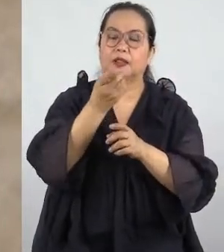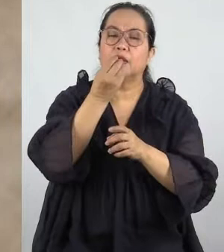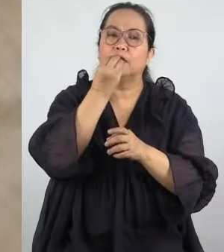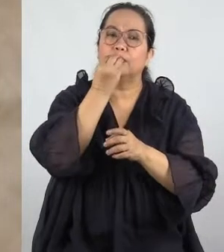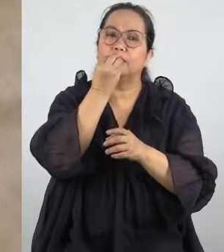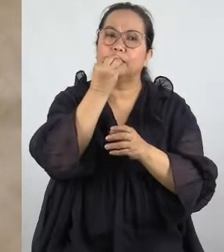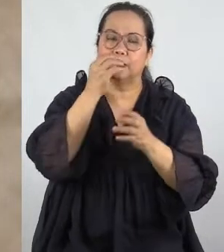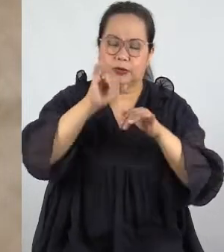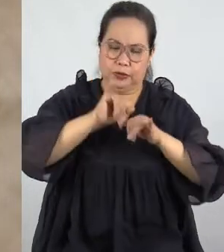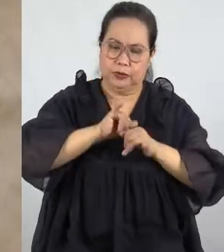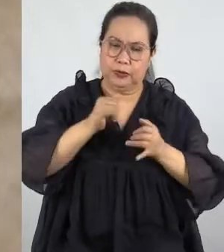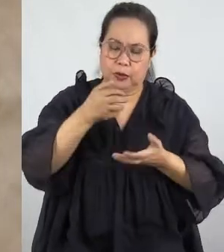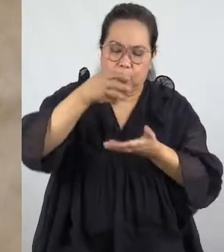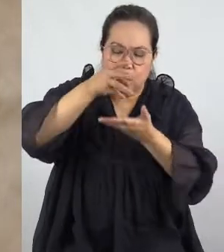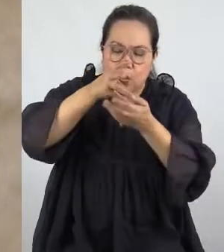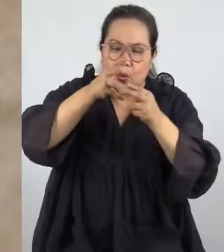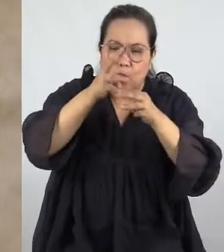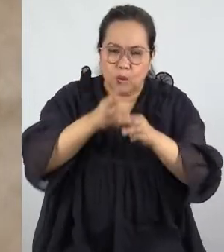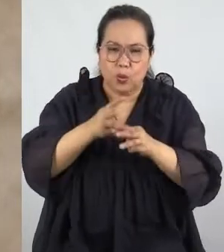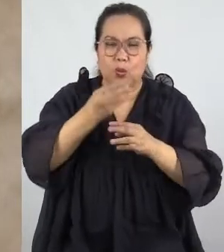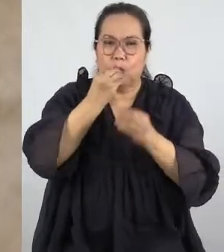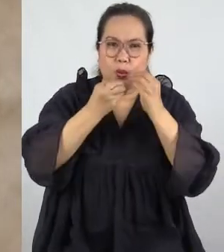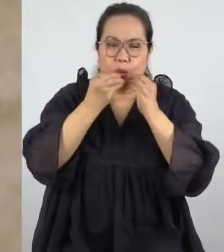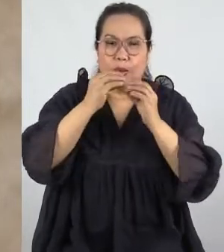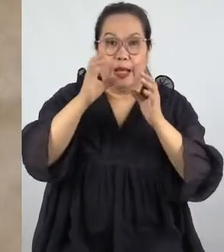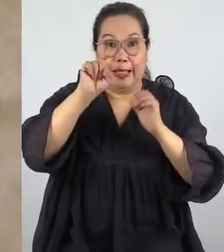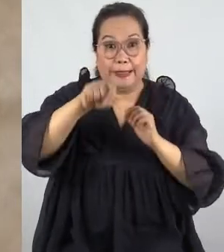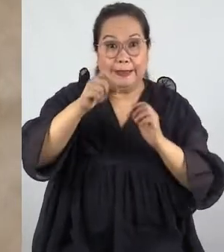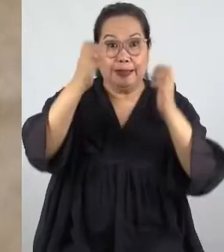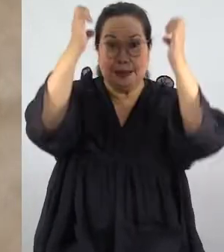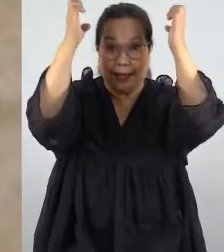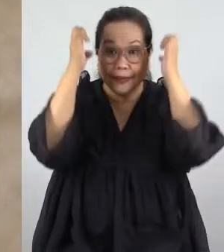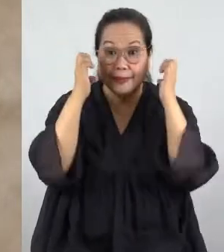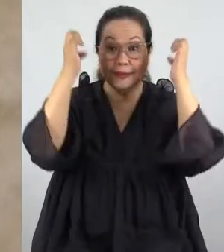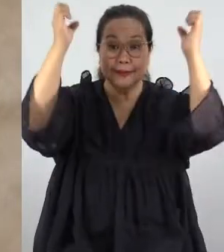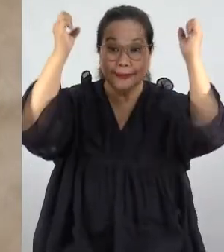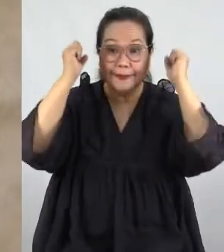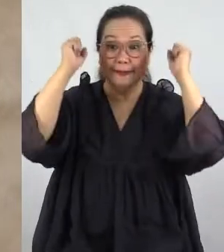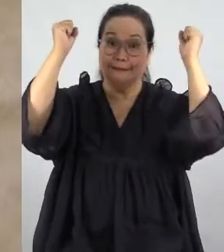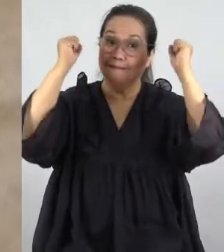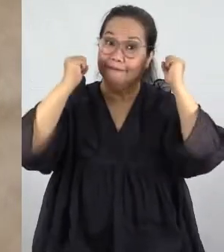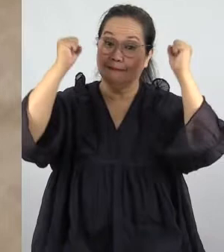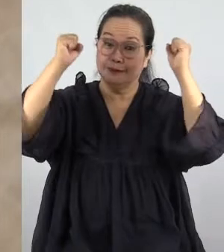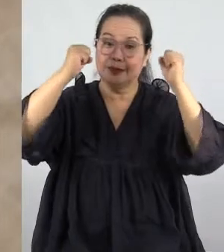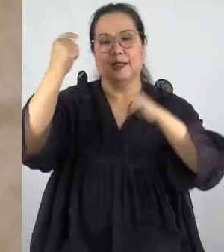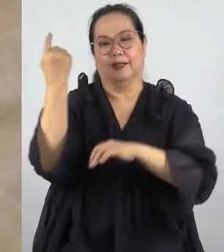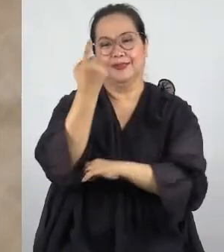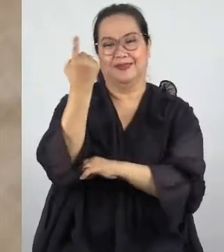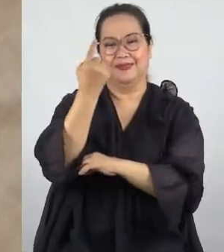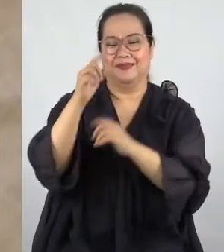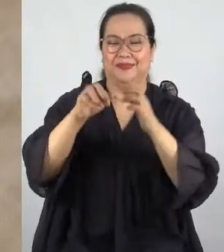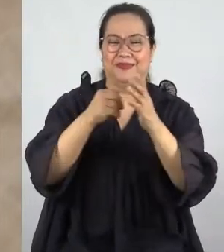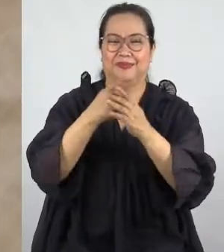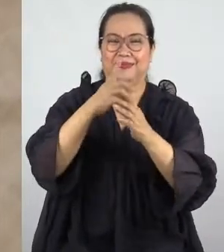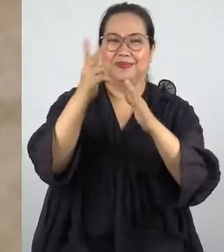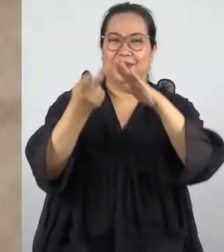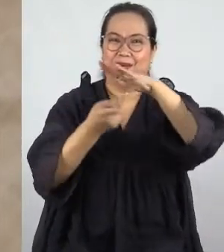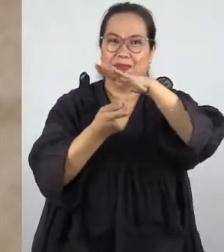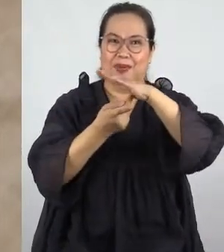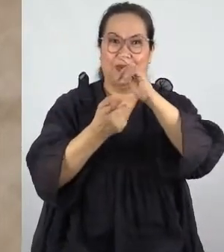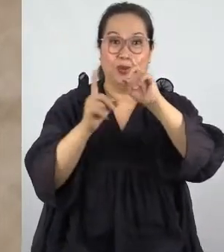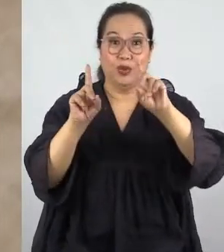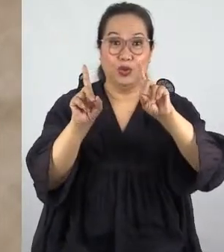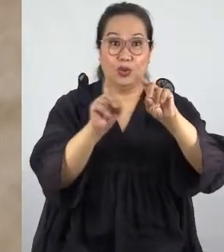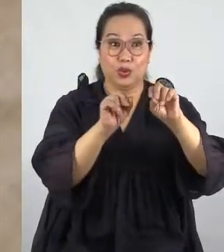palaging sinusukat ang kinakain, at palaging nag-eehersisyo. They do it, sabi ni Pablo, 1